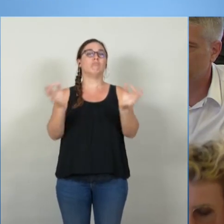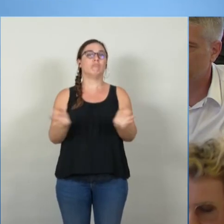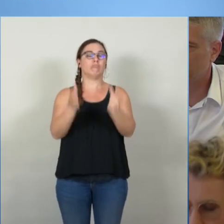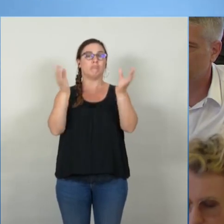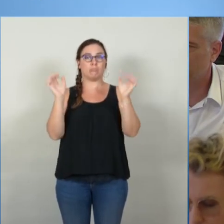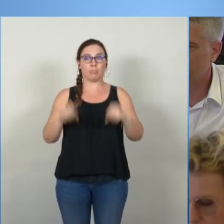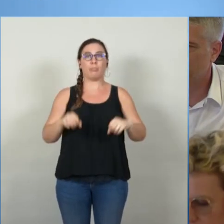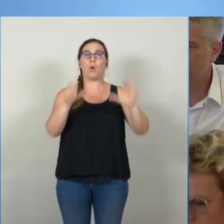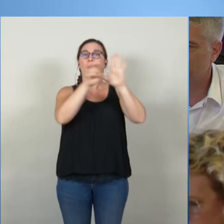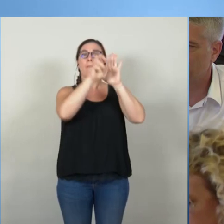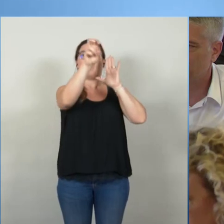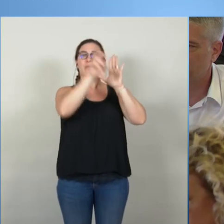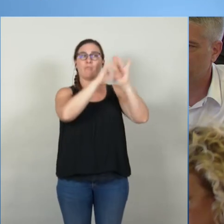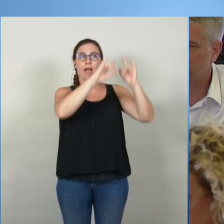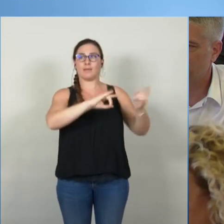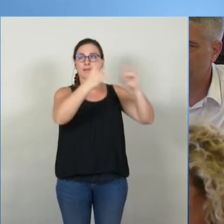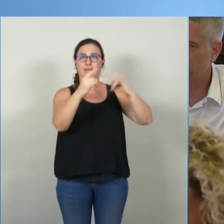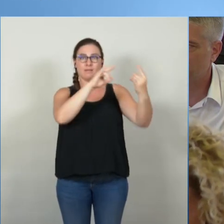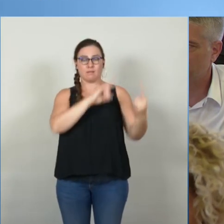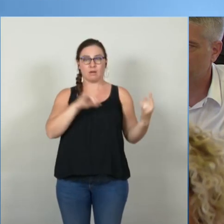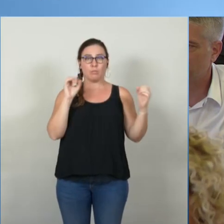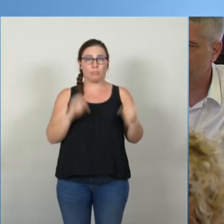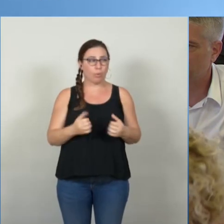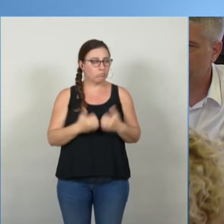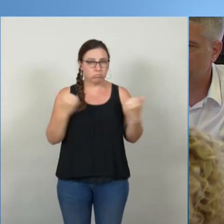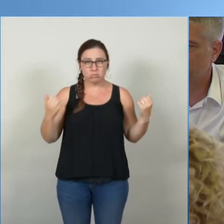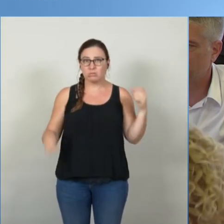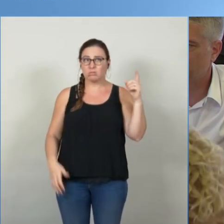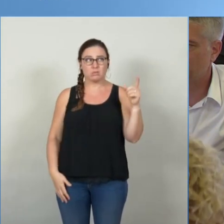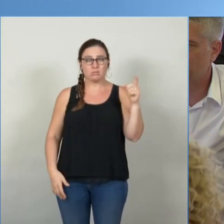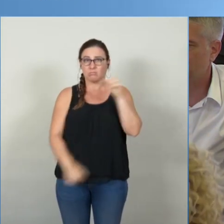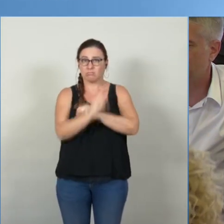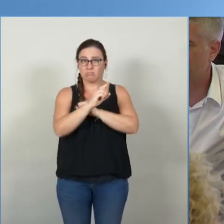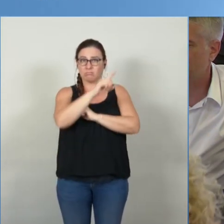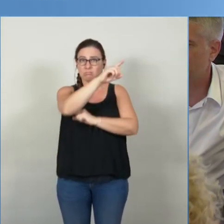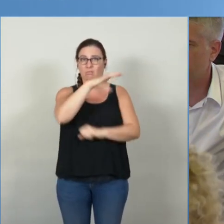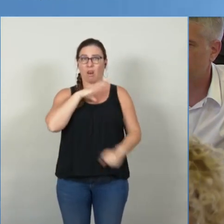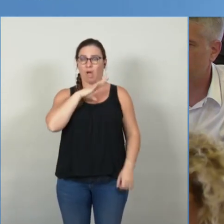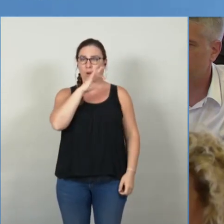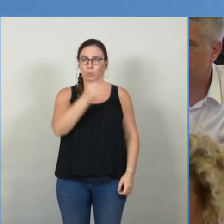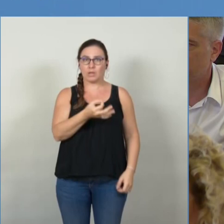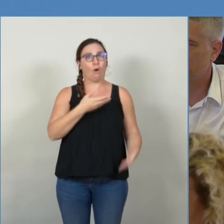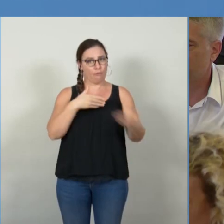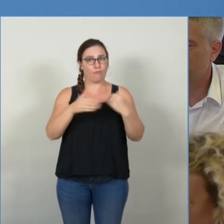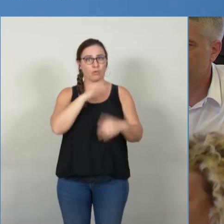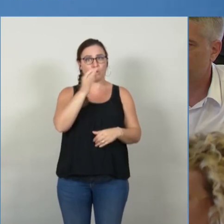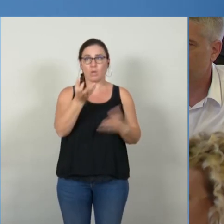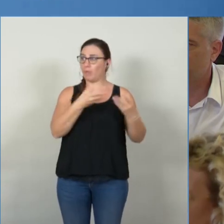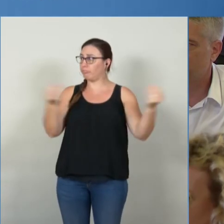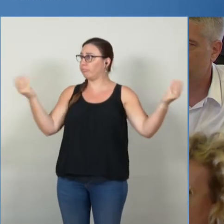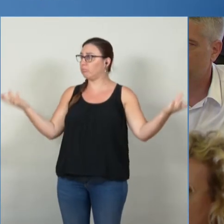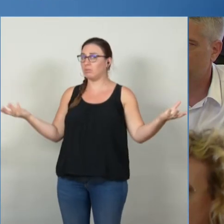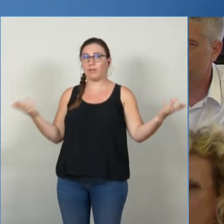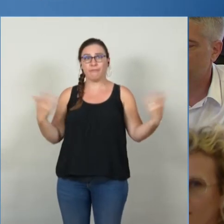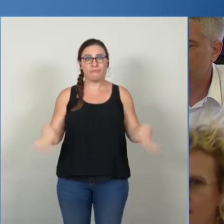bivouates de la Bastille qui paradoxorment d'une des choses une des seules choses qui a existé et qui a fonctionné elle a disparu elle